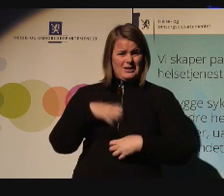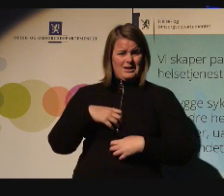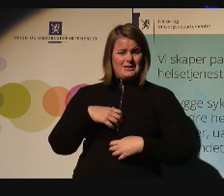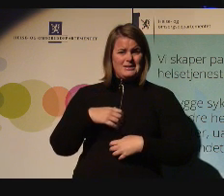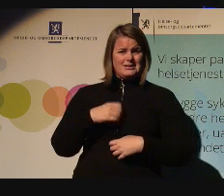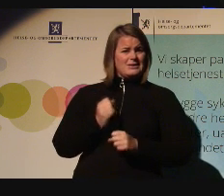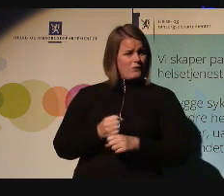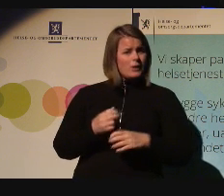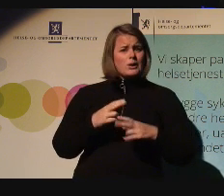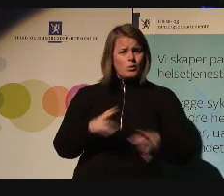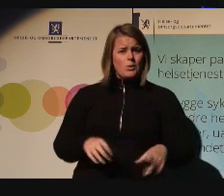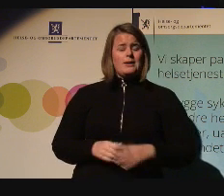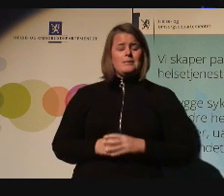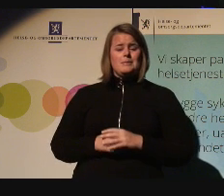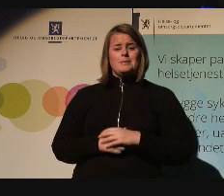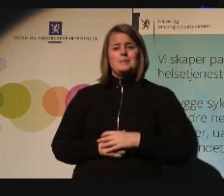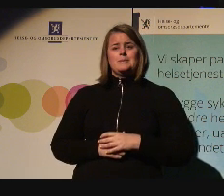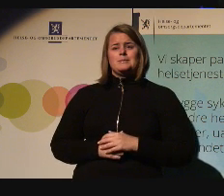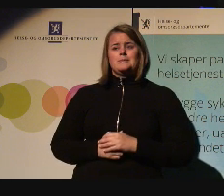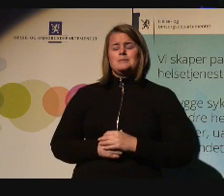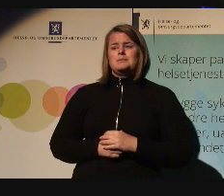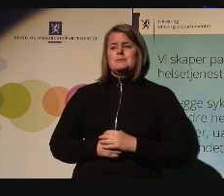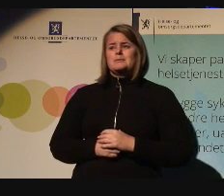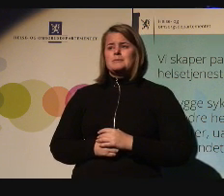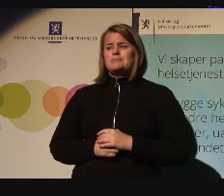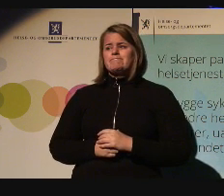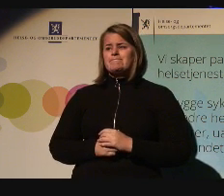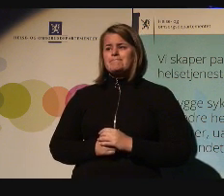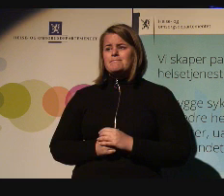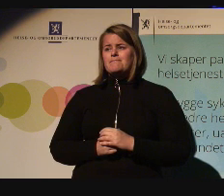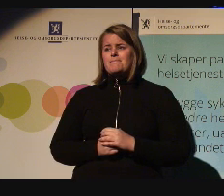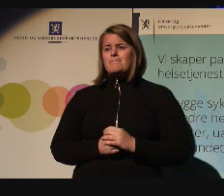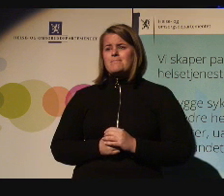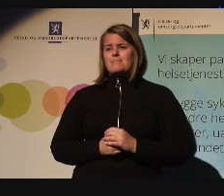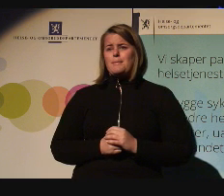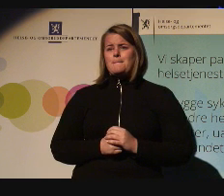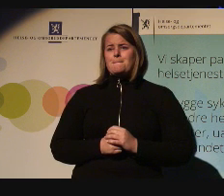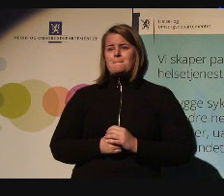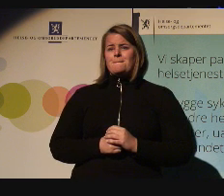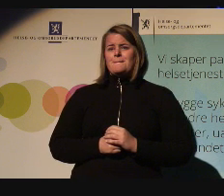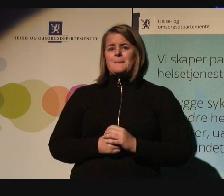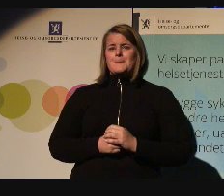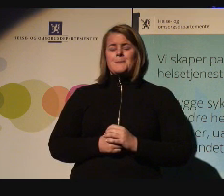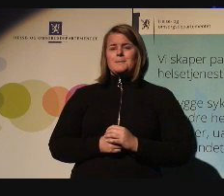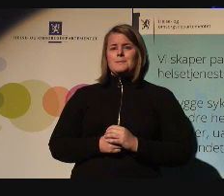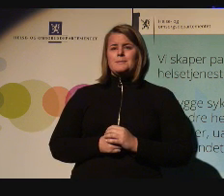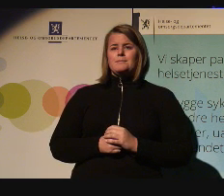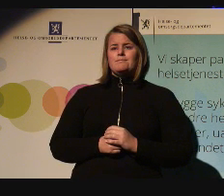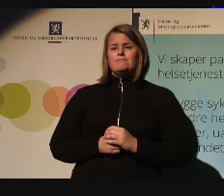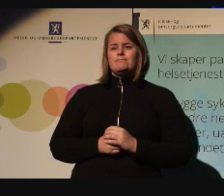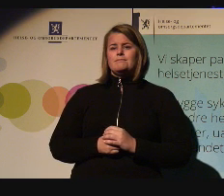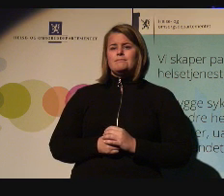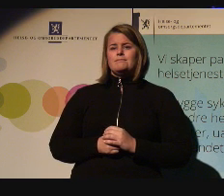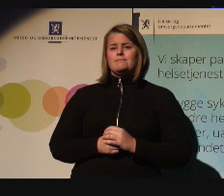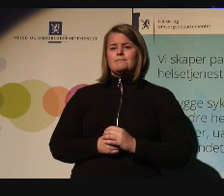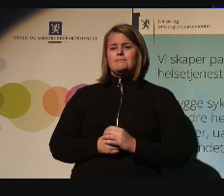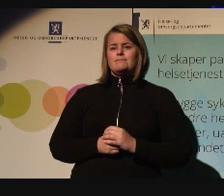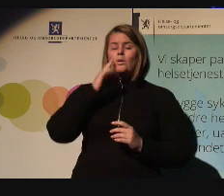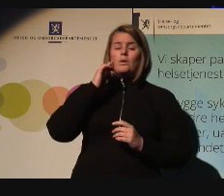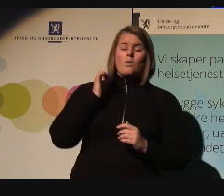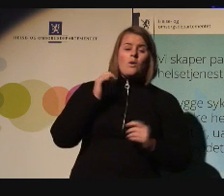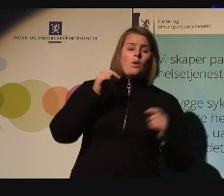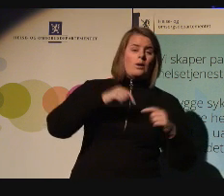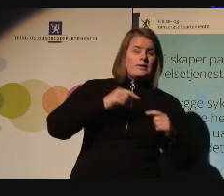ikke mulig. Og da det jo sånn at de gode eksemplene vi har sett, ikke